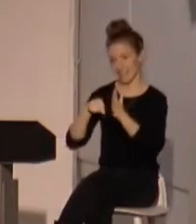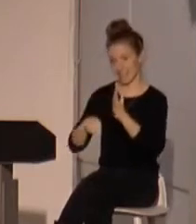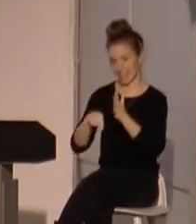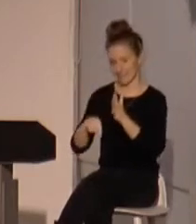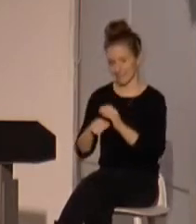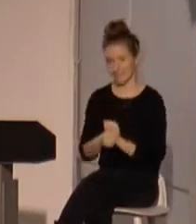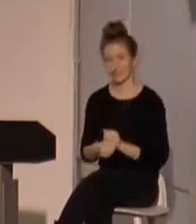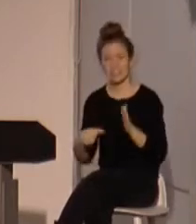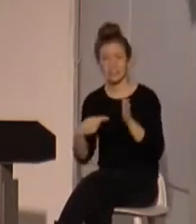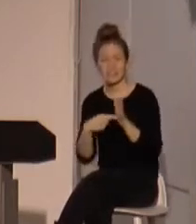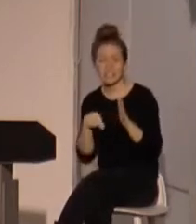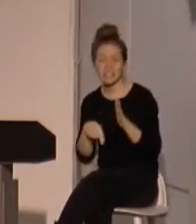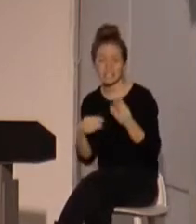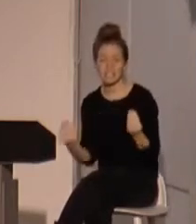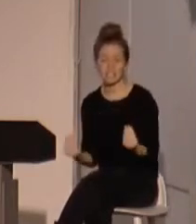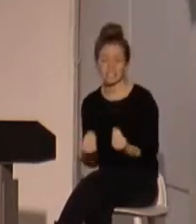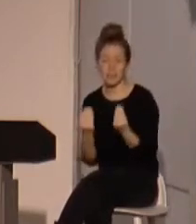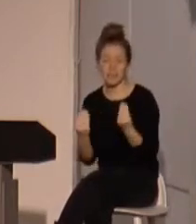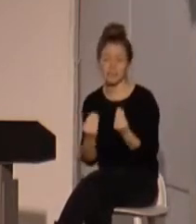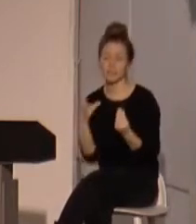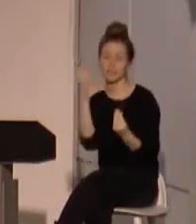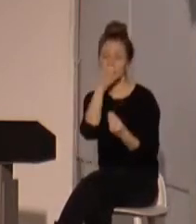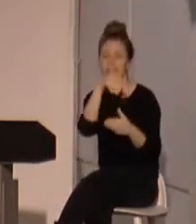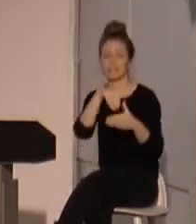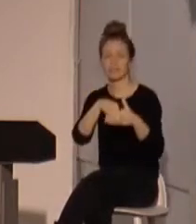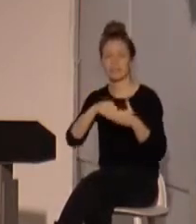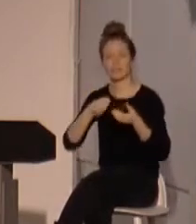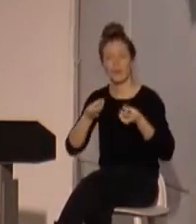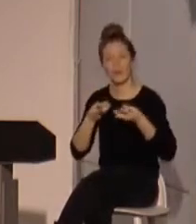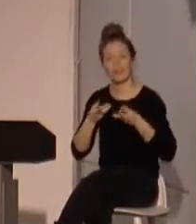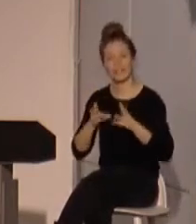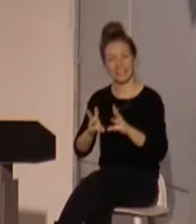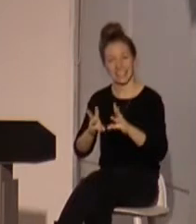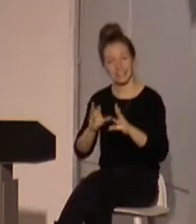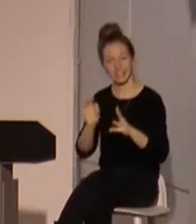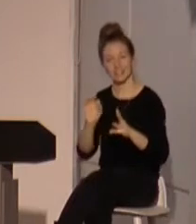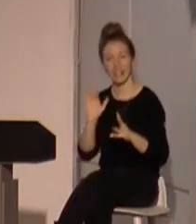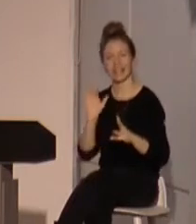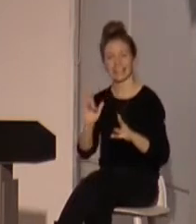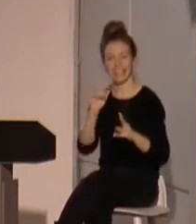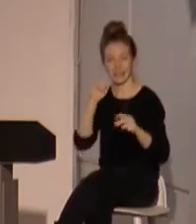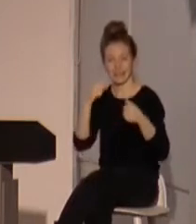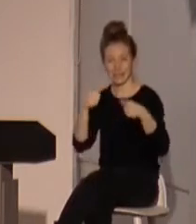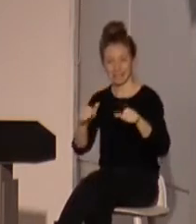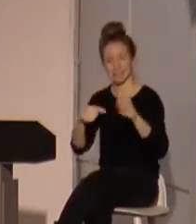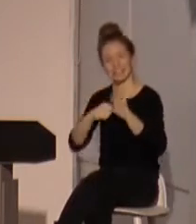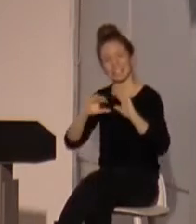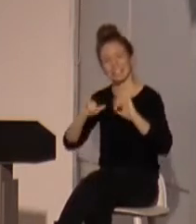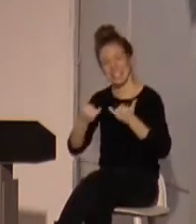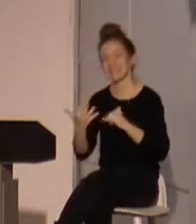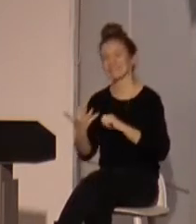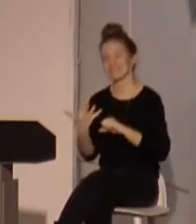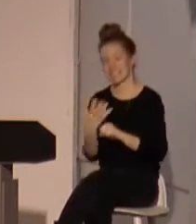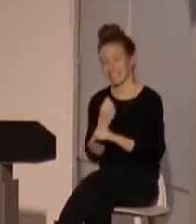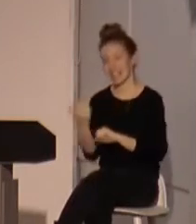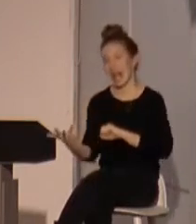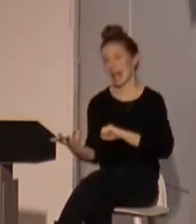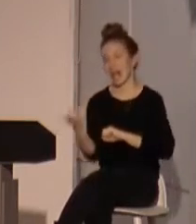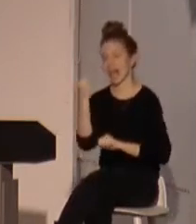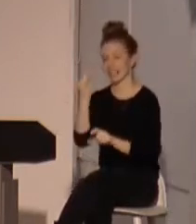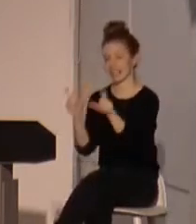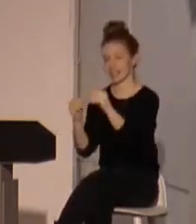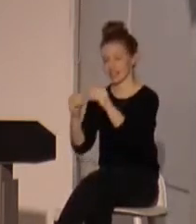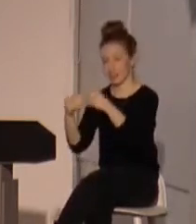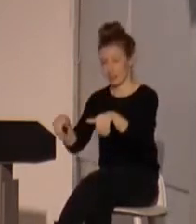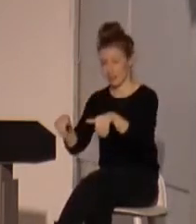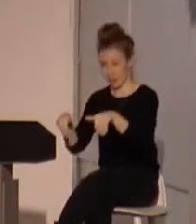ובגלל זה, זה משהו שהוא נתפס כטקטיקה של התנגדות לסטיגמה, כי היא כן מצליחה לחלץ את האנשים עם מוגבלות,